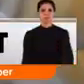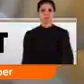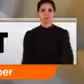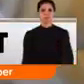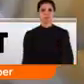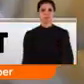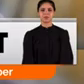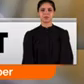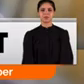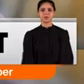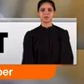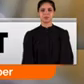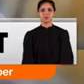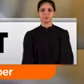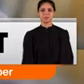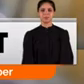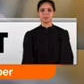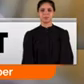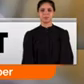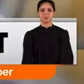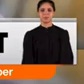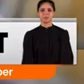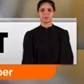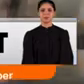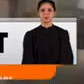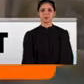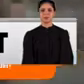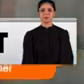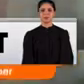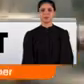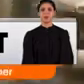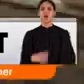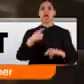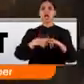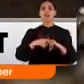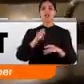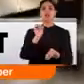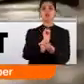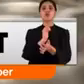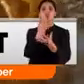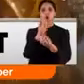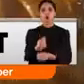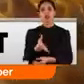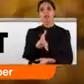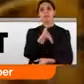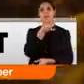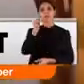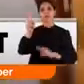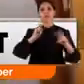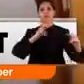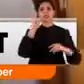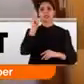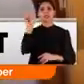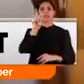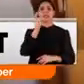give hope to the person who is actually controlling the robot. Haysiyet mutfağı olarak tanınan Hong Kong'daki restoran 2020